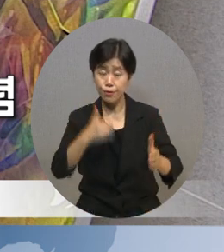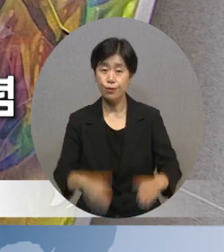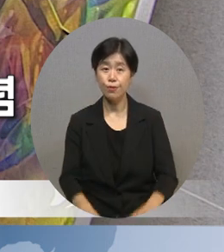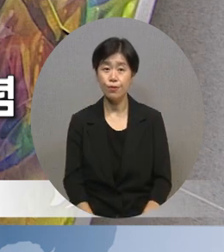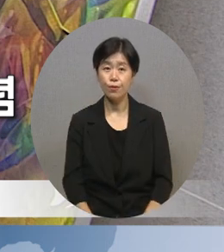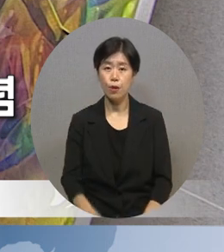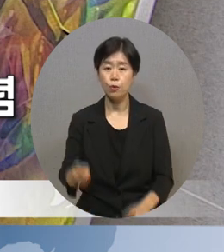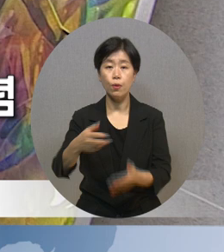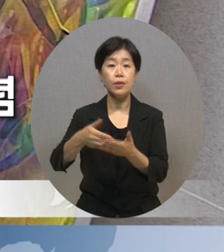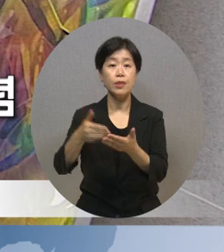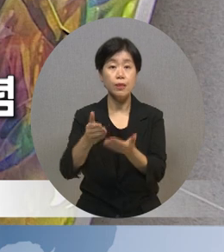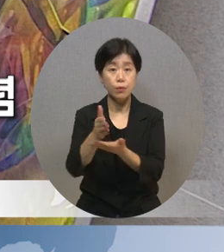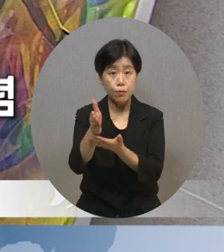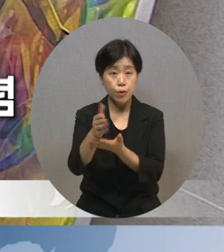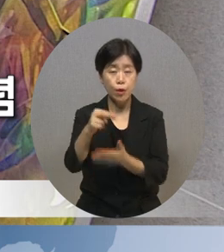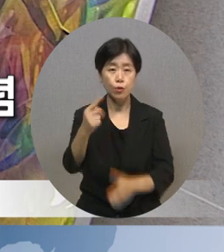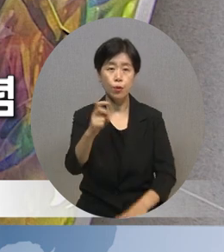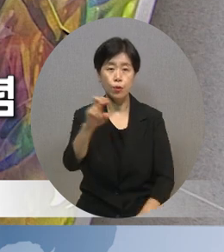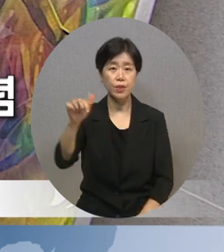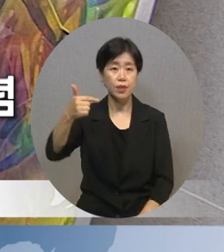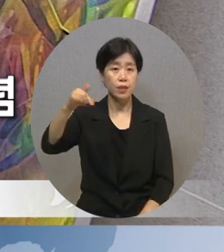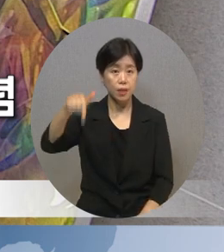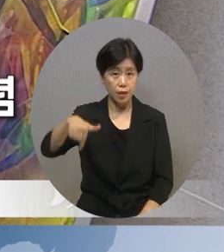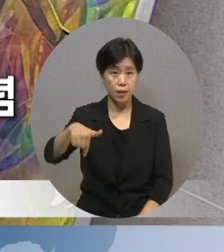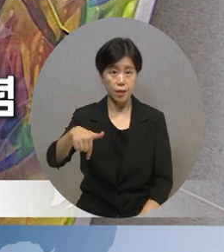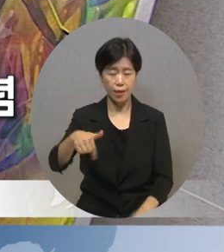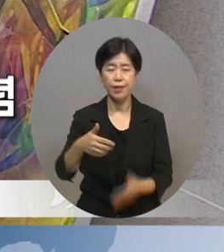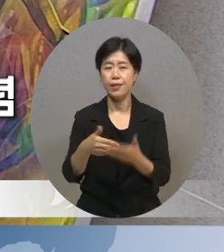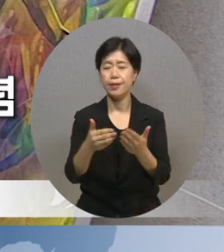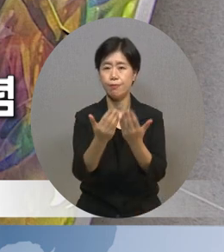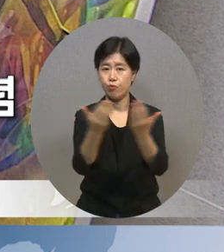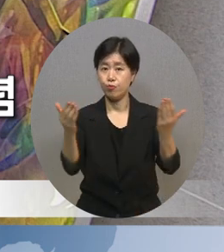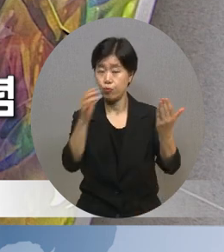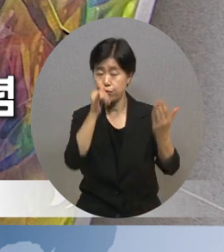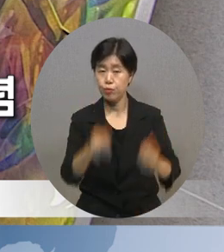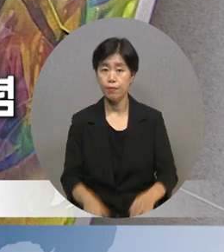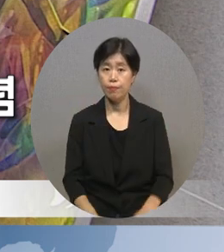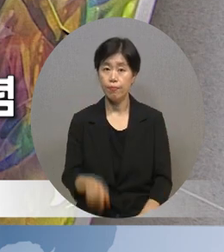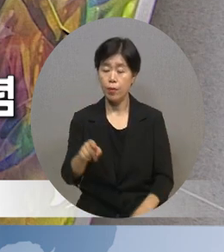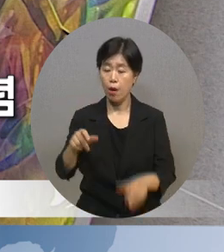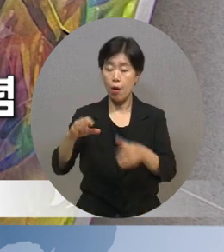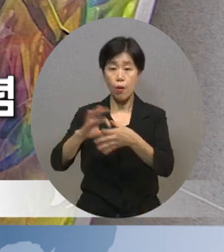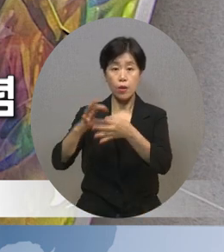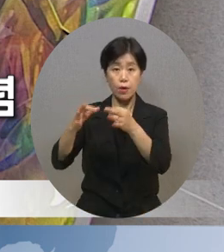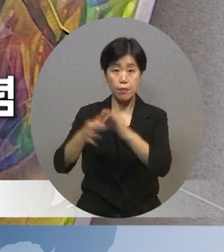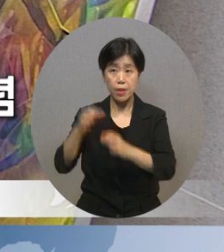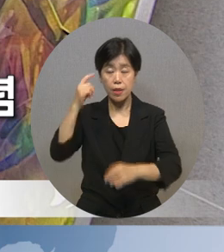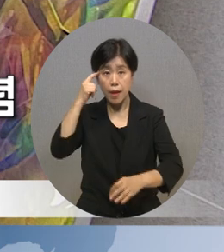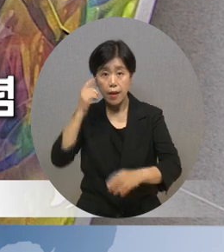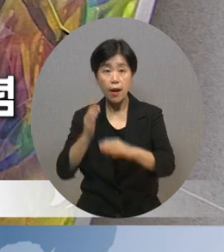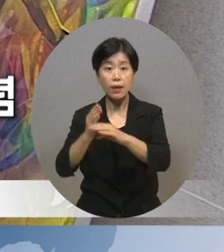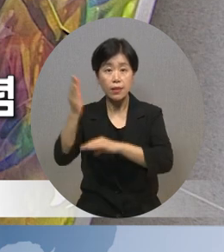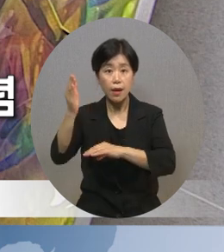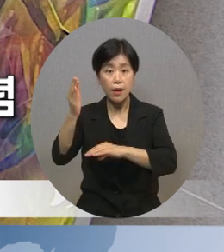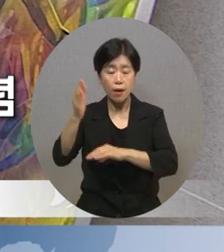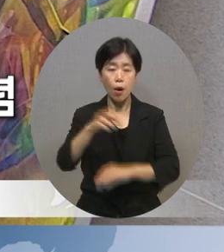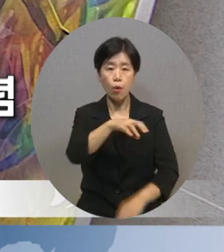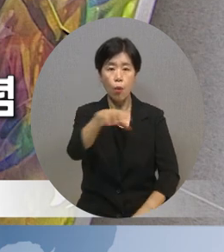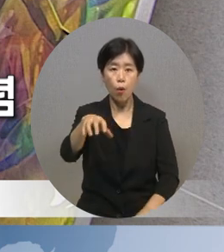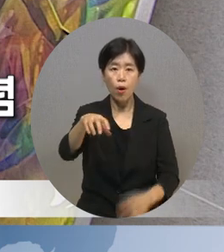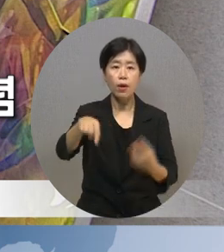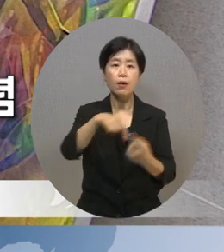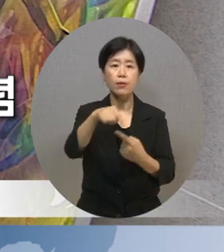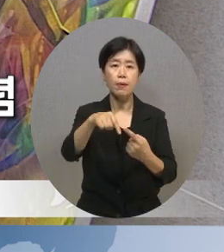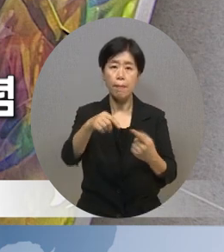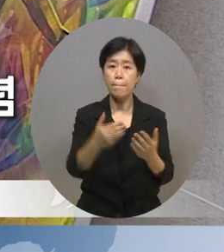서양화가인 도미닉 팬분의 작품 전인데요이 전시는 올림픽의 의미를 넘어 국내의 지역 경제 활성화까지 의미를